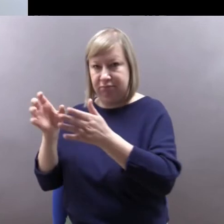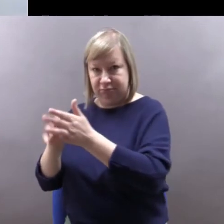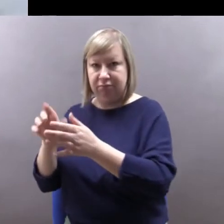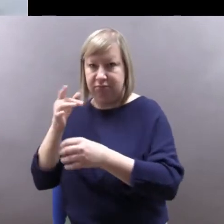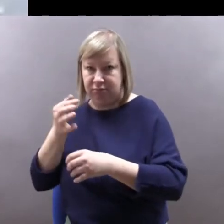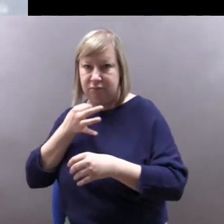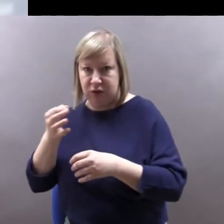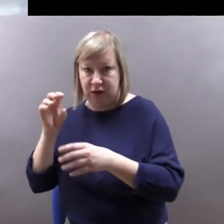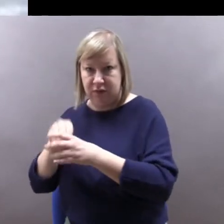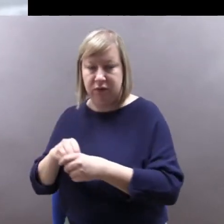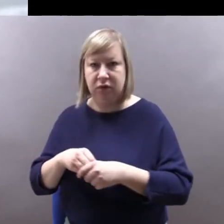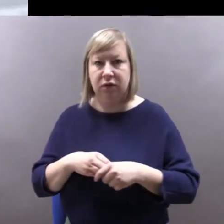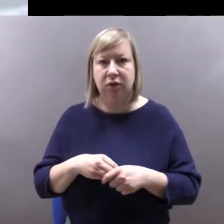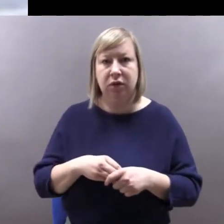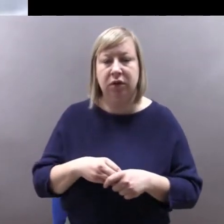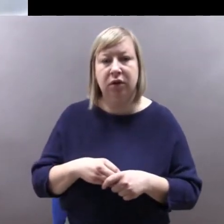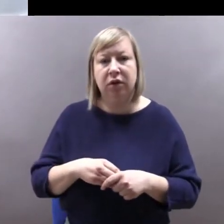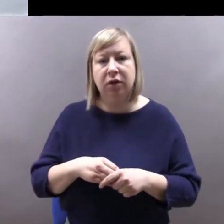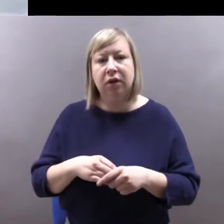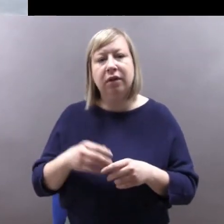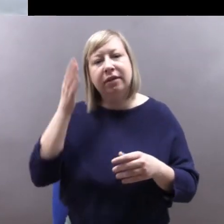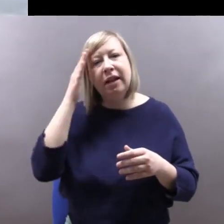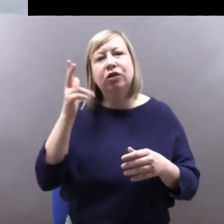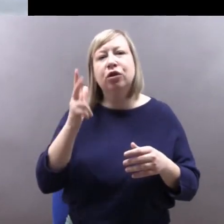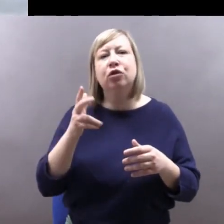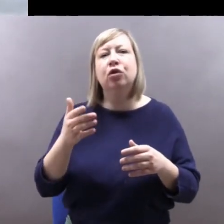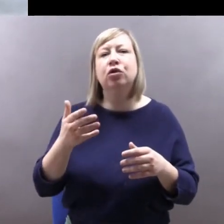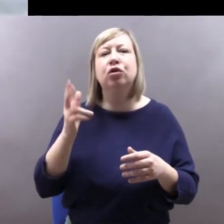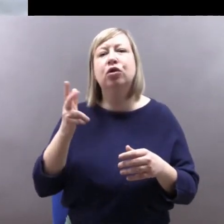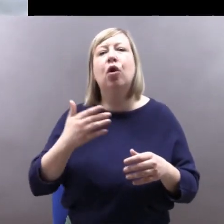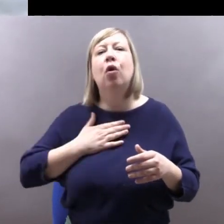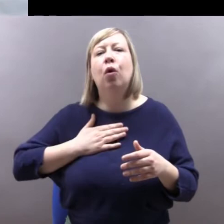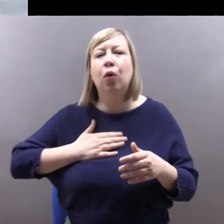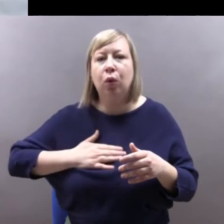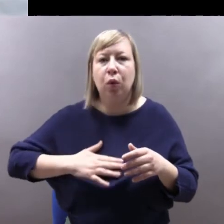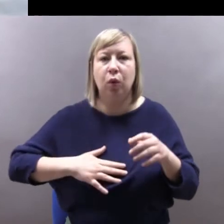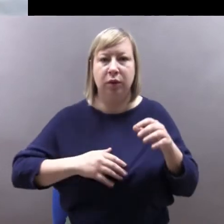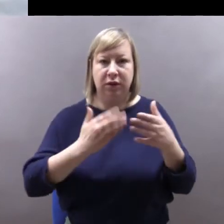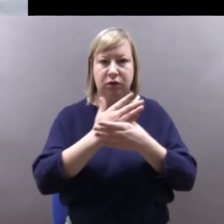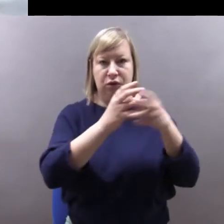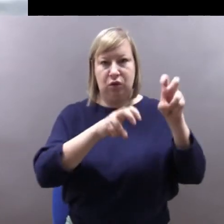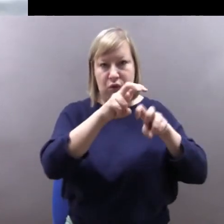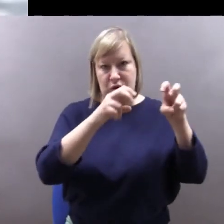Zakładam, że trochę ironii jest w nim. Czy znacie kogoś, kto lubi jeździć na schodołazie?